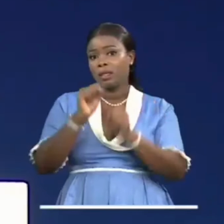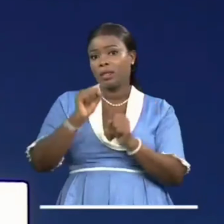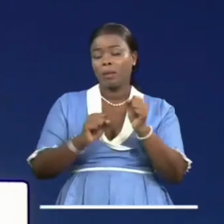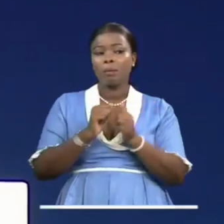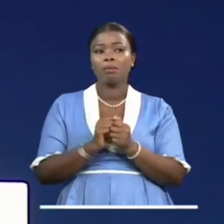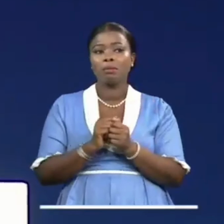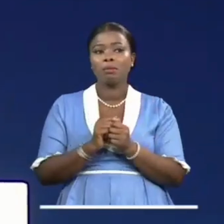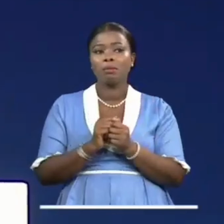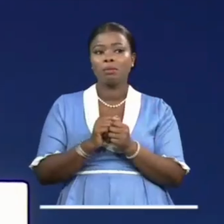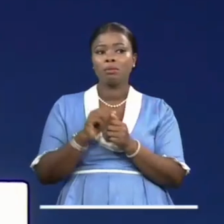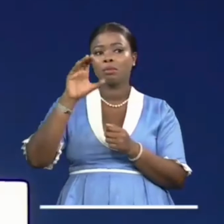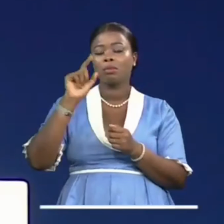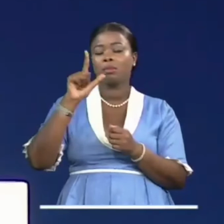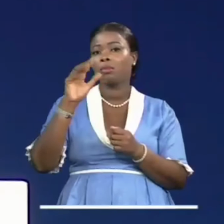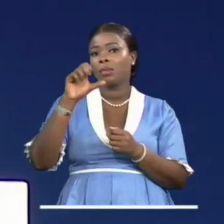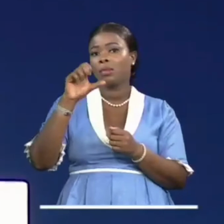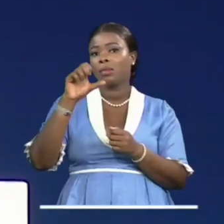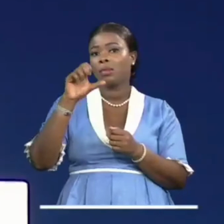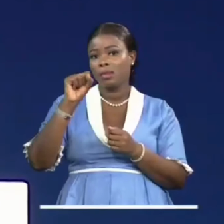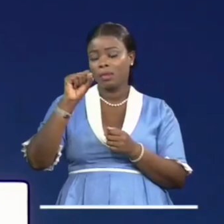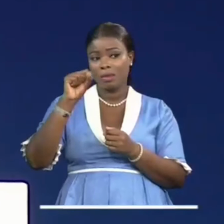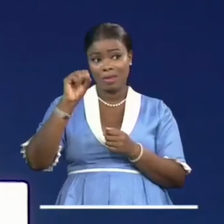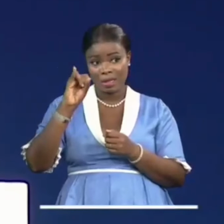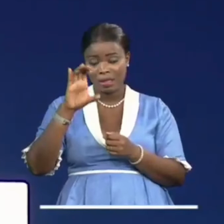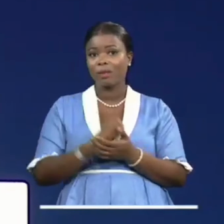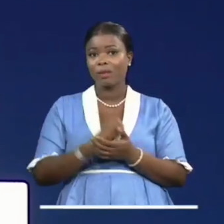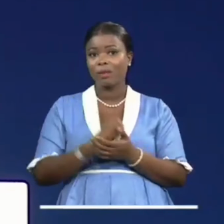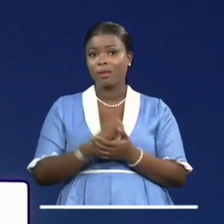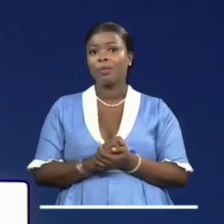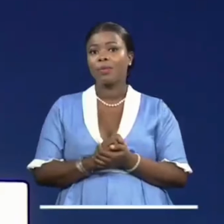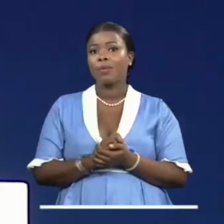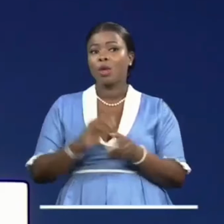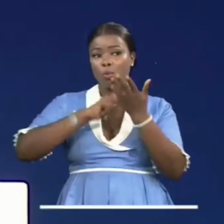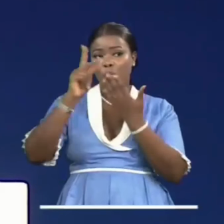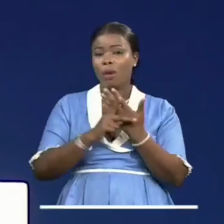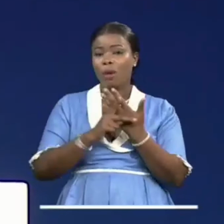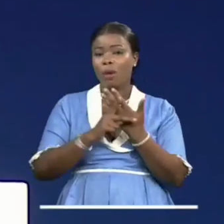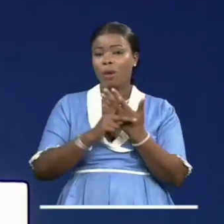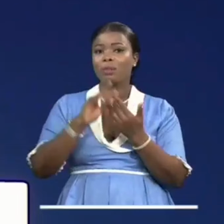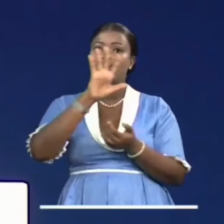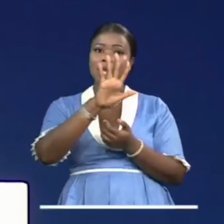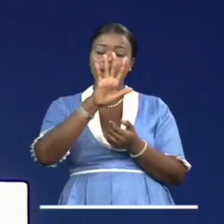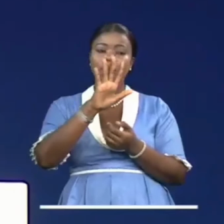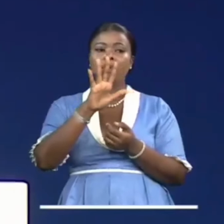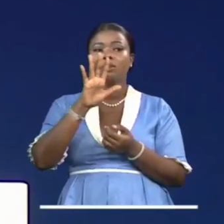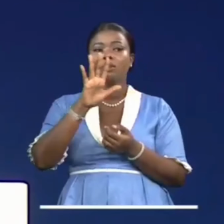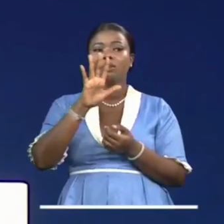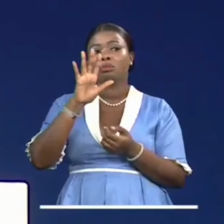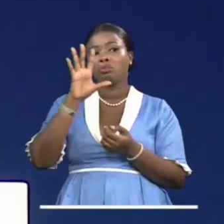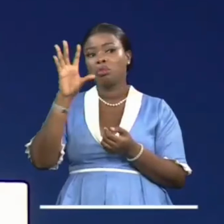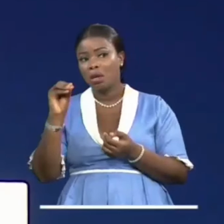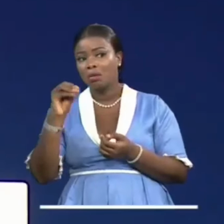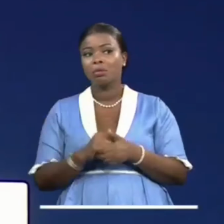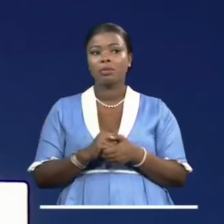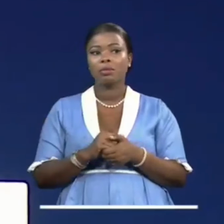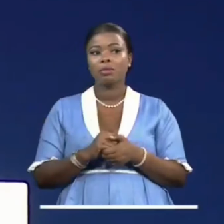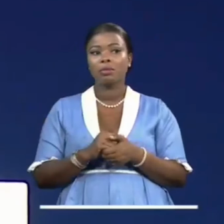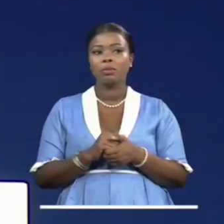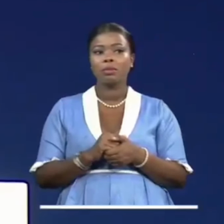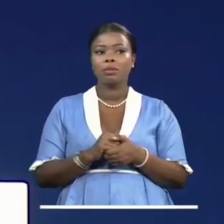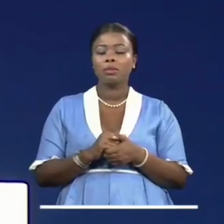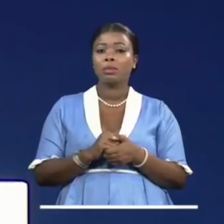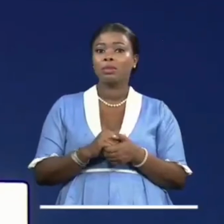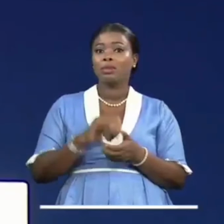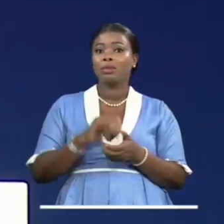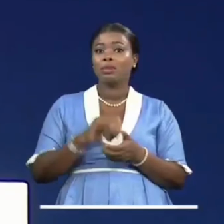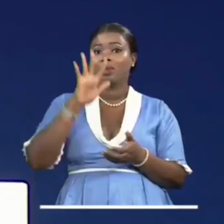pense que mon prédécesseur victoor en a parlé il a parlé du programme 550 euh vraiment la formation de 5 millions de Sénégalais à